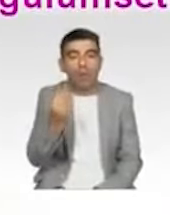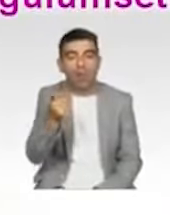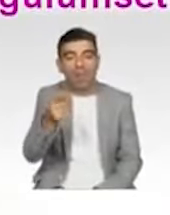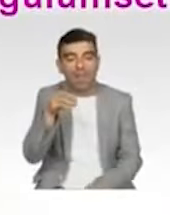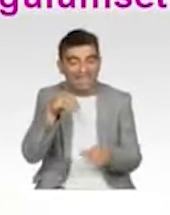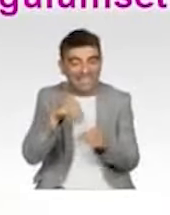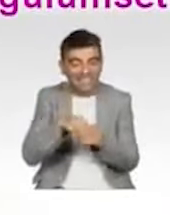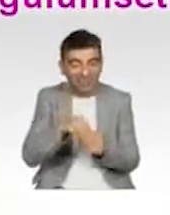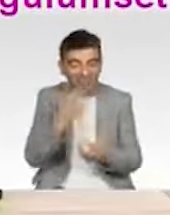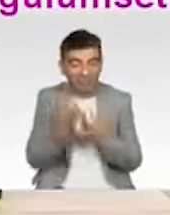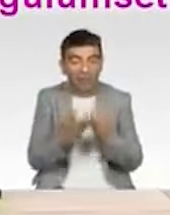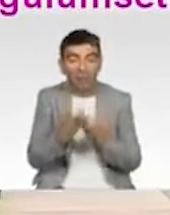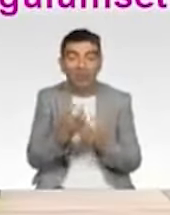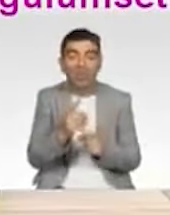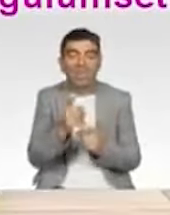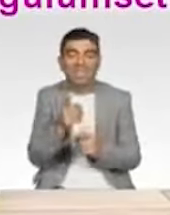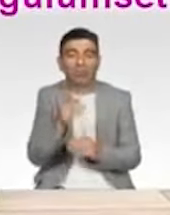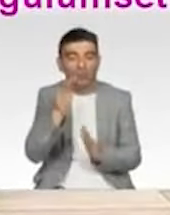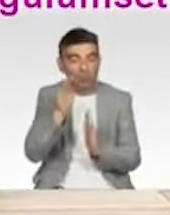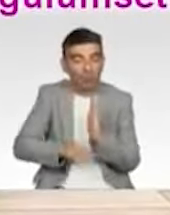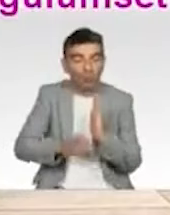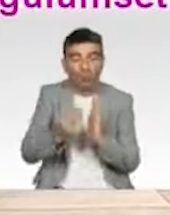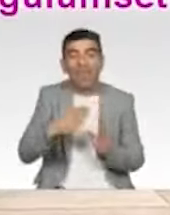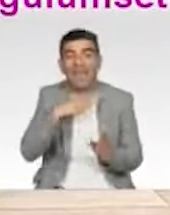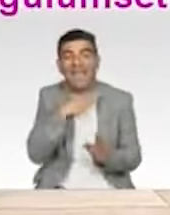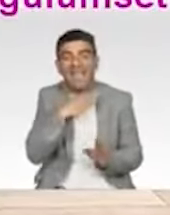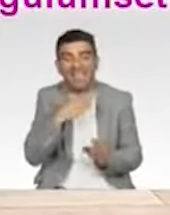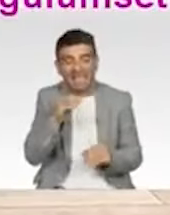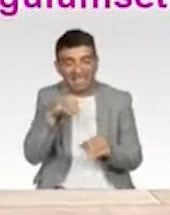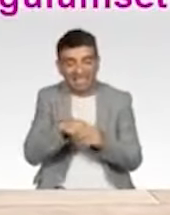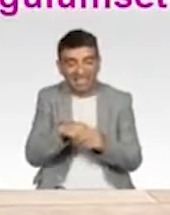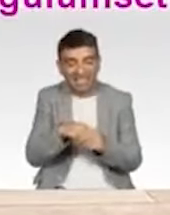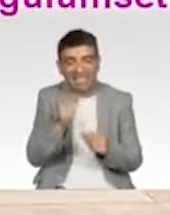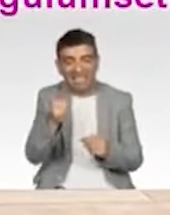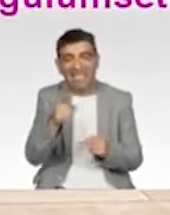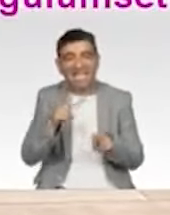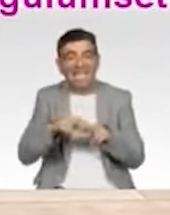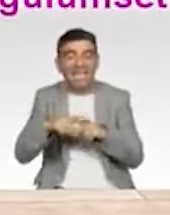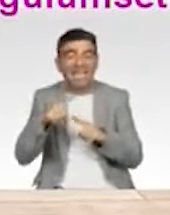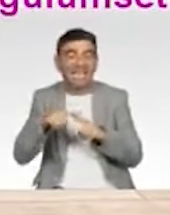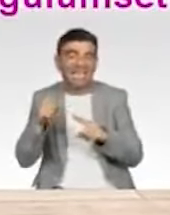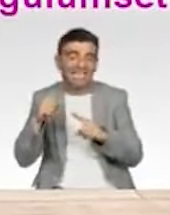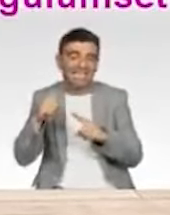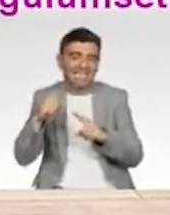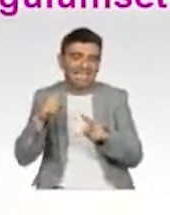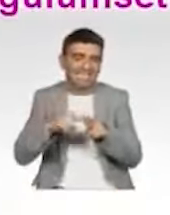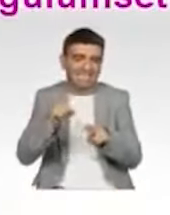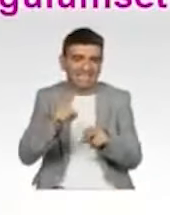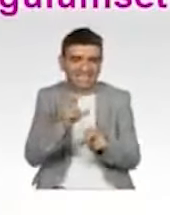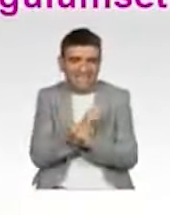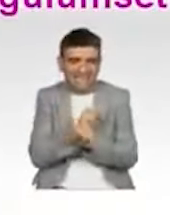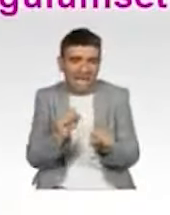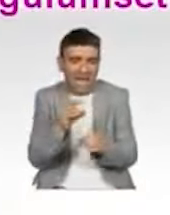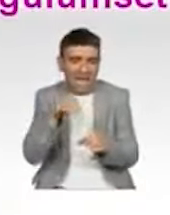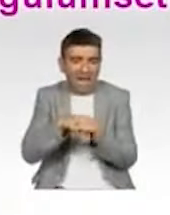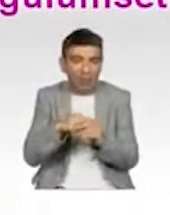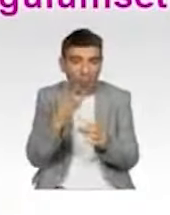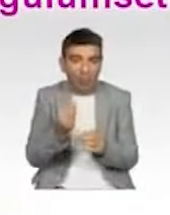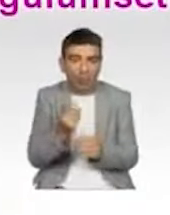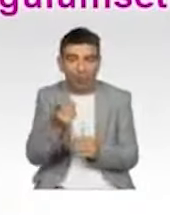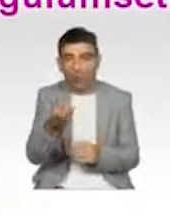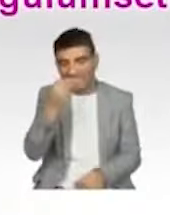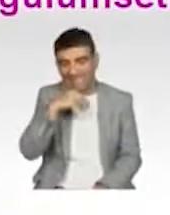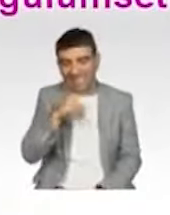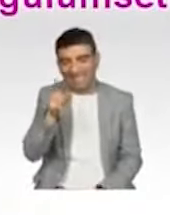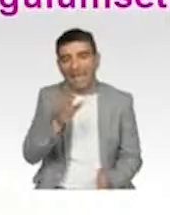İşlenmişliğin düşük olması. Yani işlenmiş etler işin içine girdikçe, katkı maddeleri işin içine girdikçe her şey zararlı hale geliyor. Onların